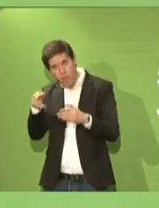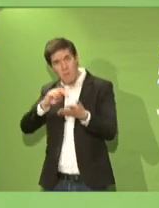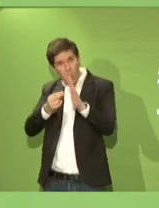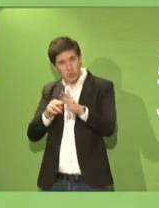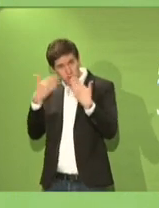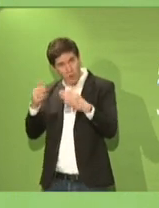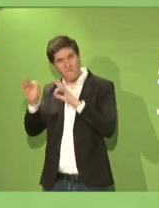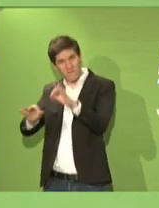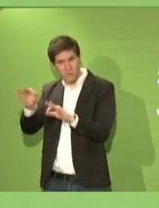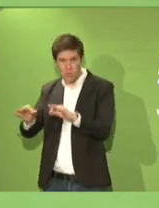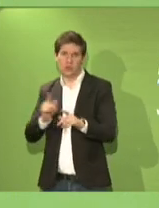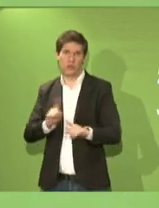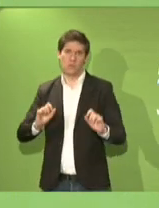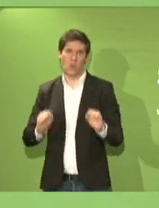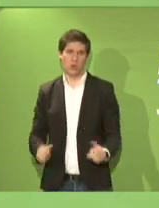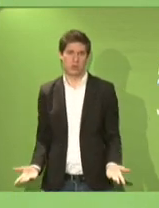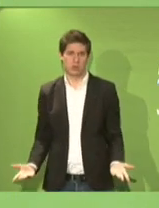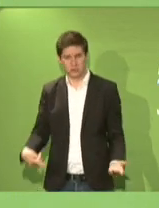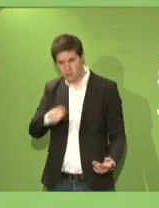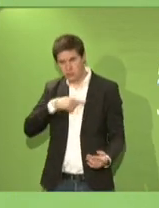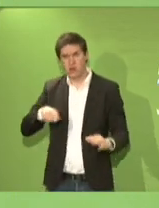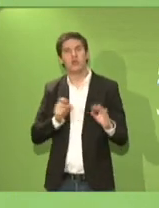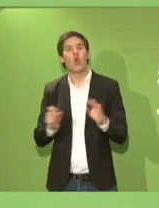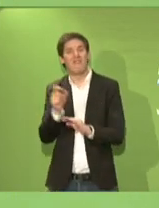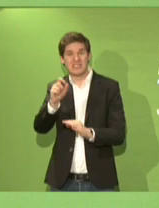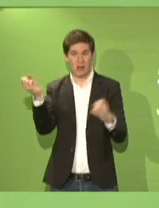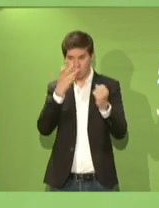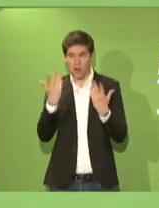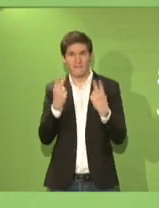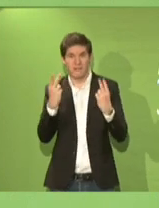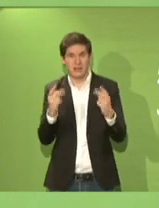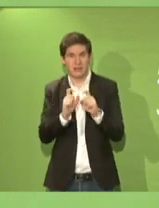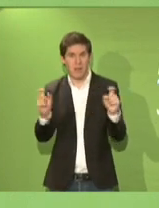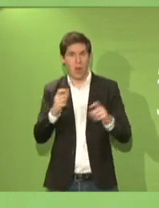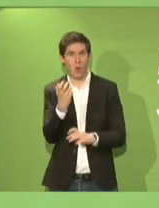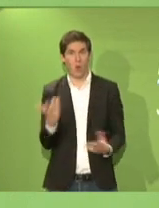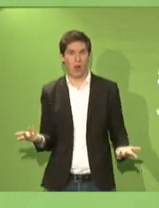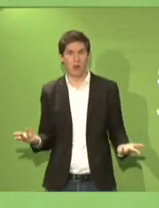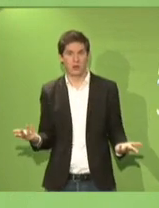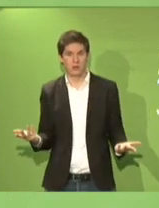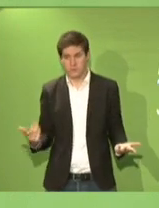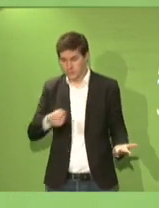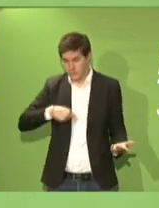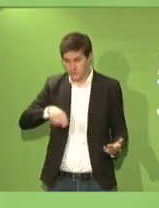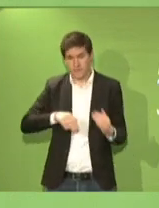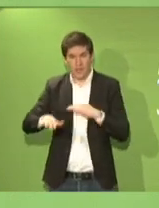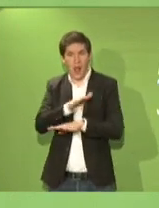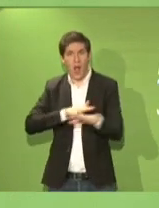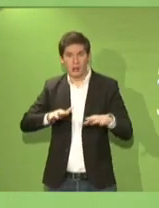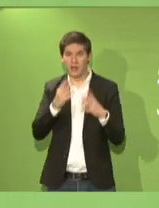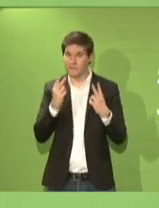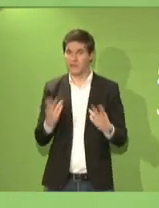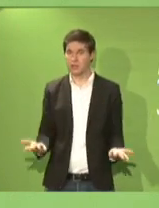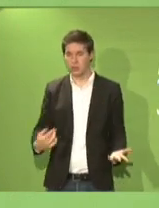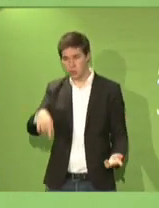Freundinnen und Freunde, wir sind hier in Nordrhein-Westfalen, wir müssen über die Kohle reden. Das sage ich gerade hier in diesem Land. Deutschland